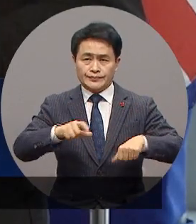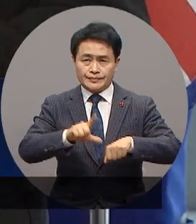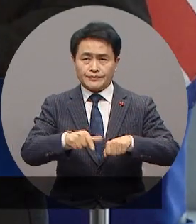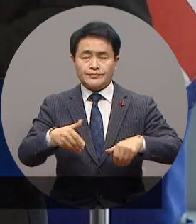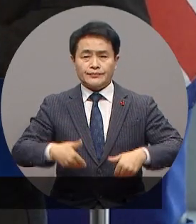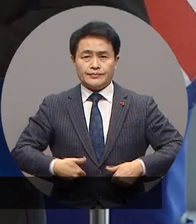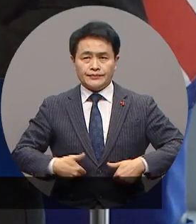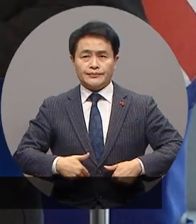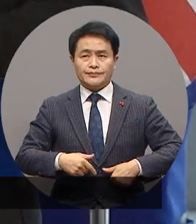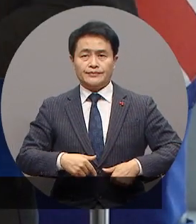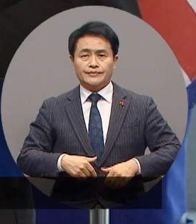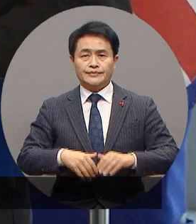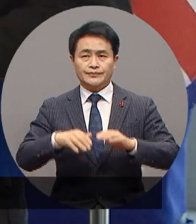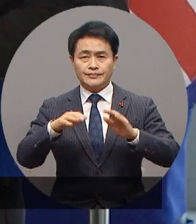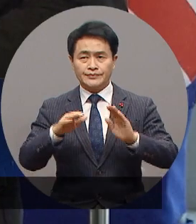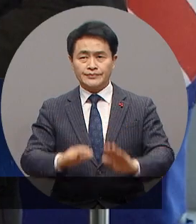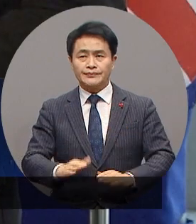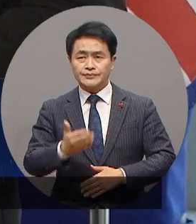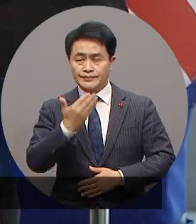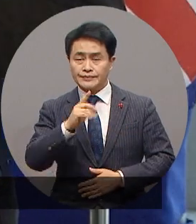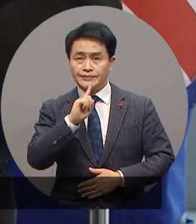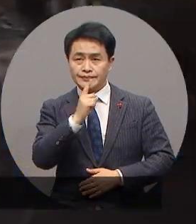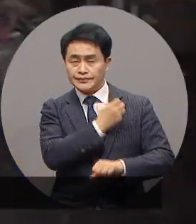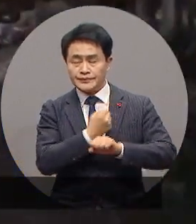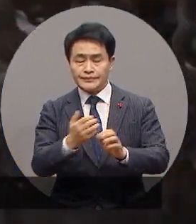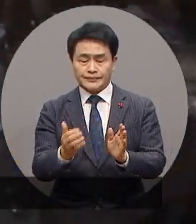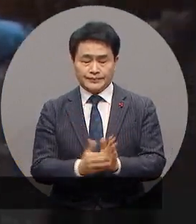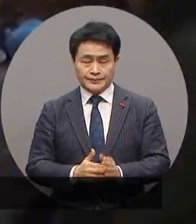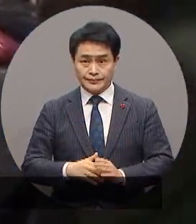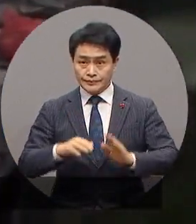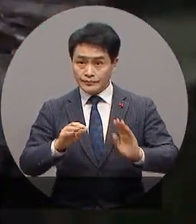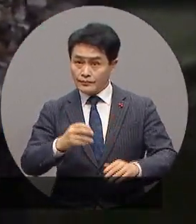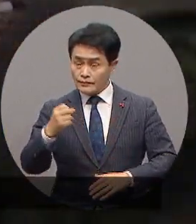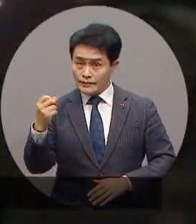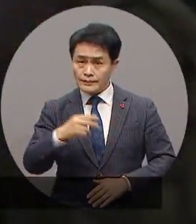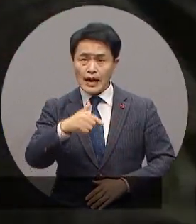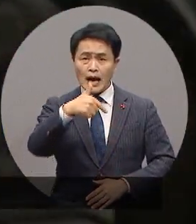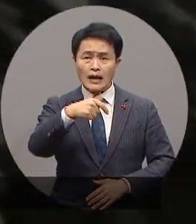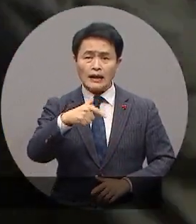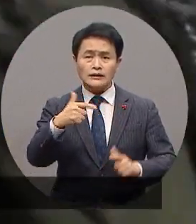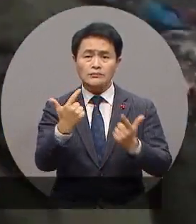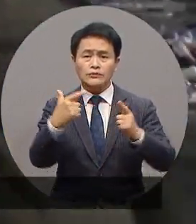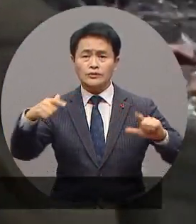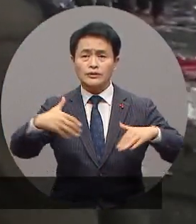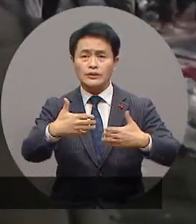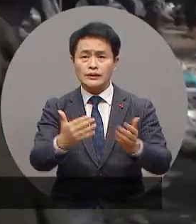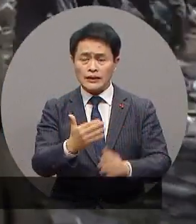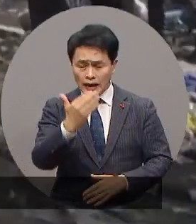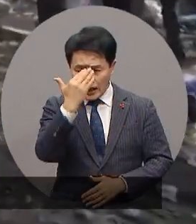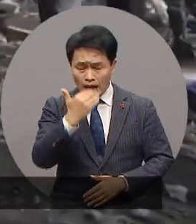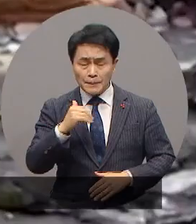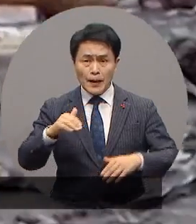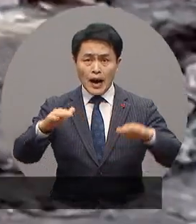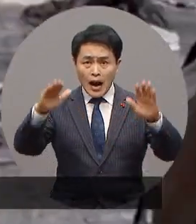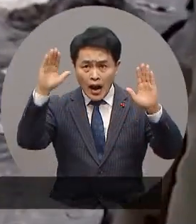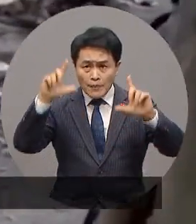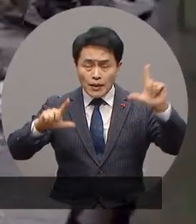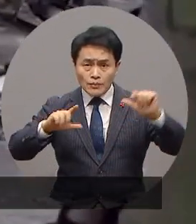and require a long period of time. 또 가자지구 북부에서 하마스 대원들이 항복하는 모습이